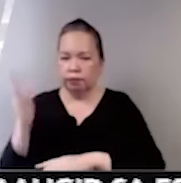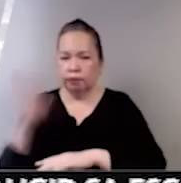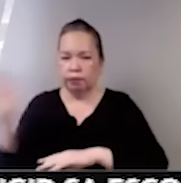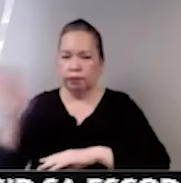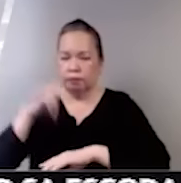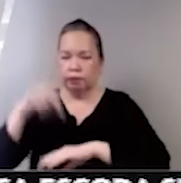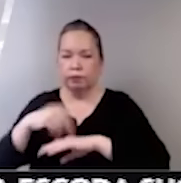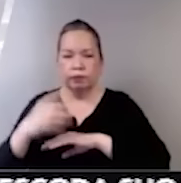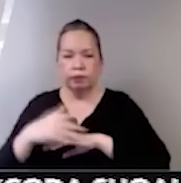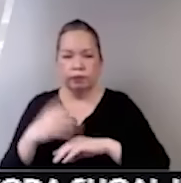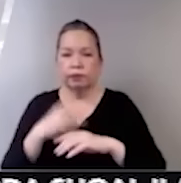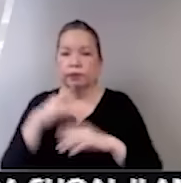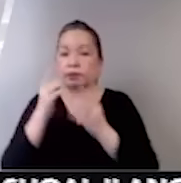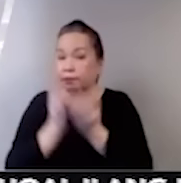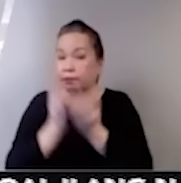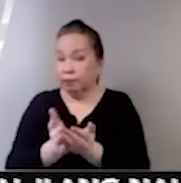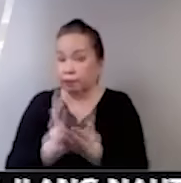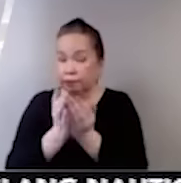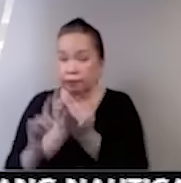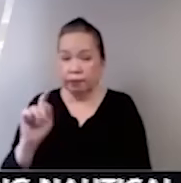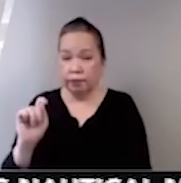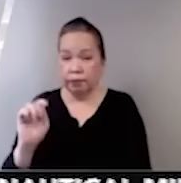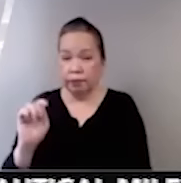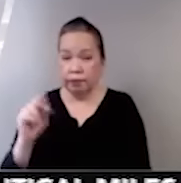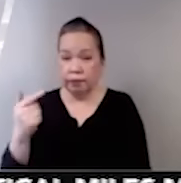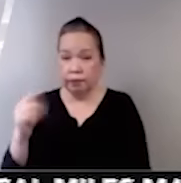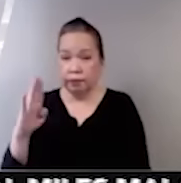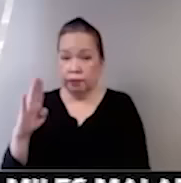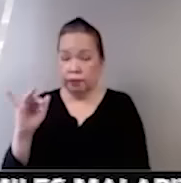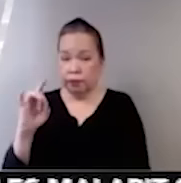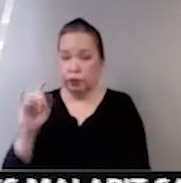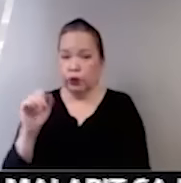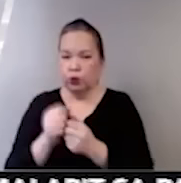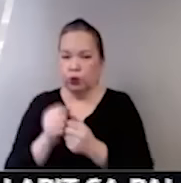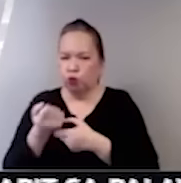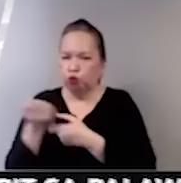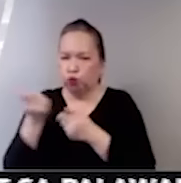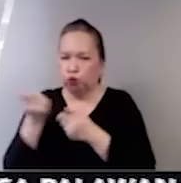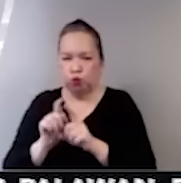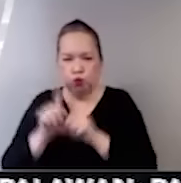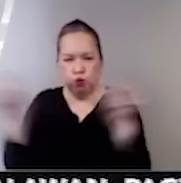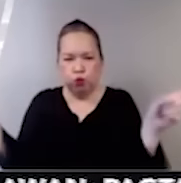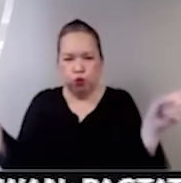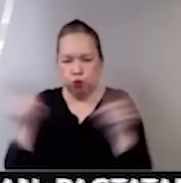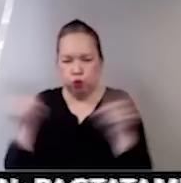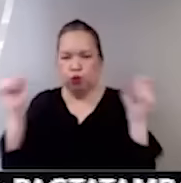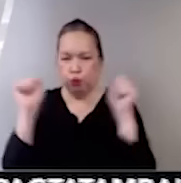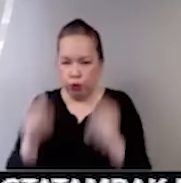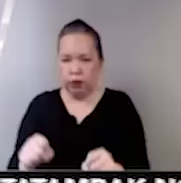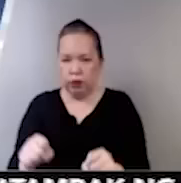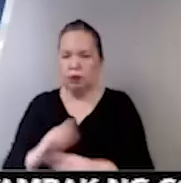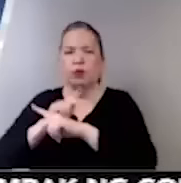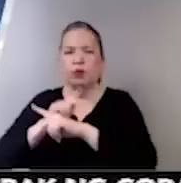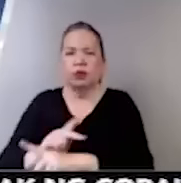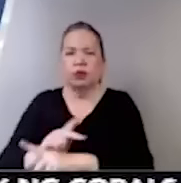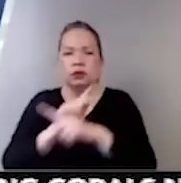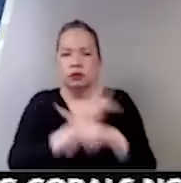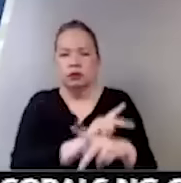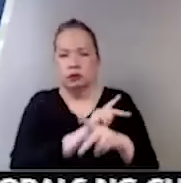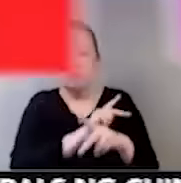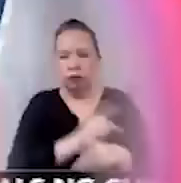oil spill prevention at pwedeng maglagay ng buya para markahan ang ating mga teritoryo. Nakatutok si Ian Cruz, exclusive.